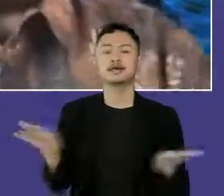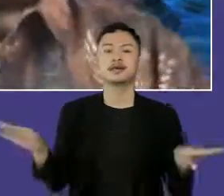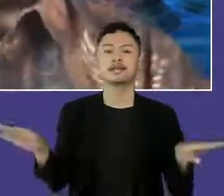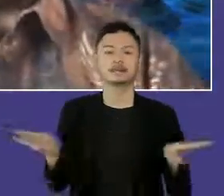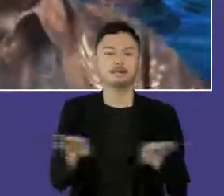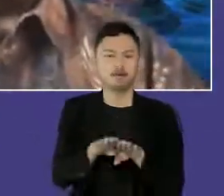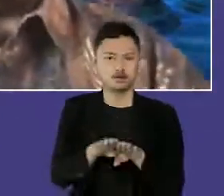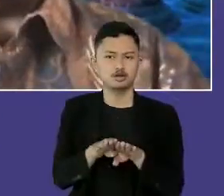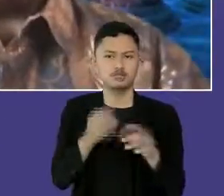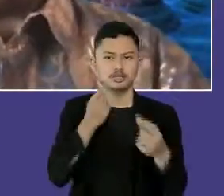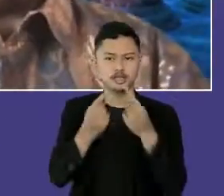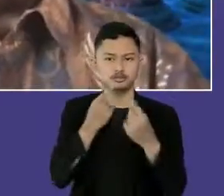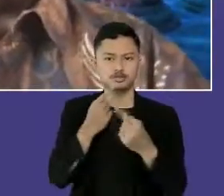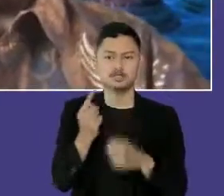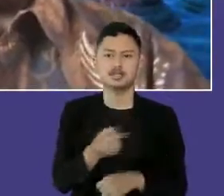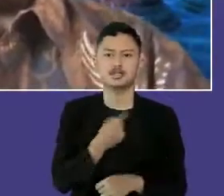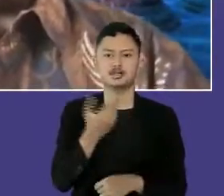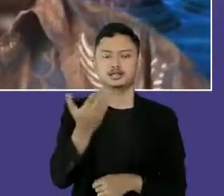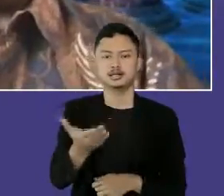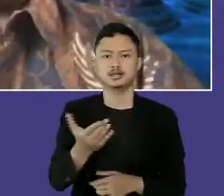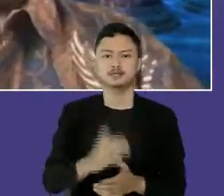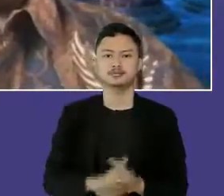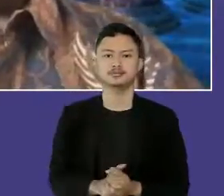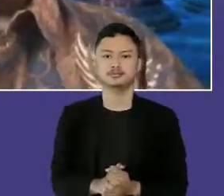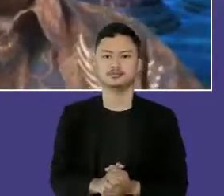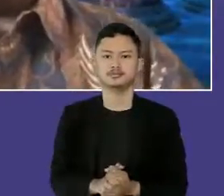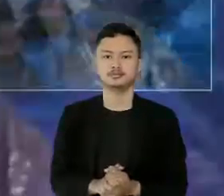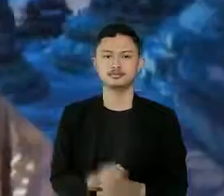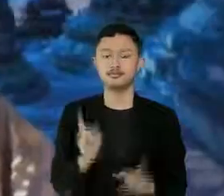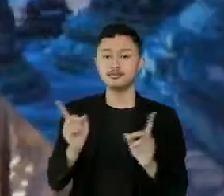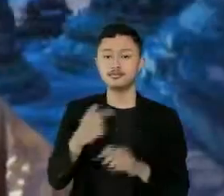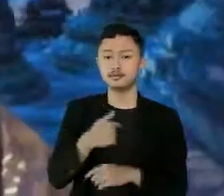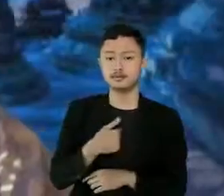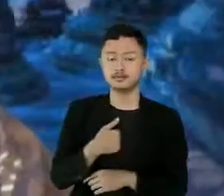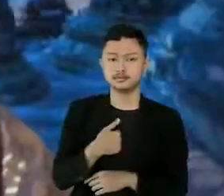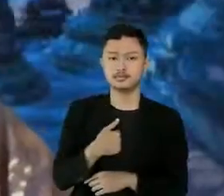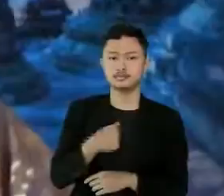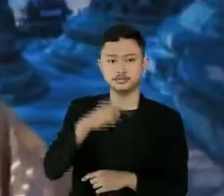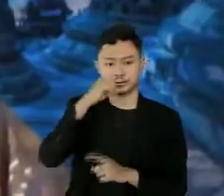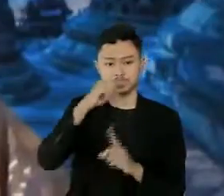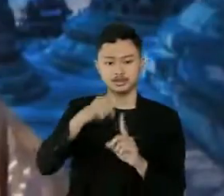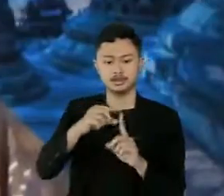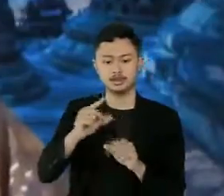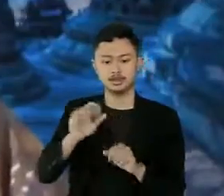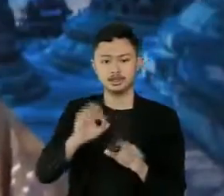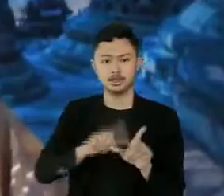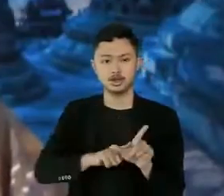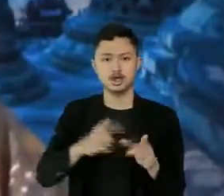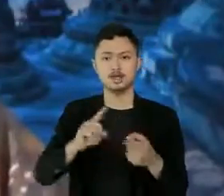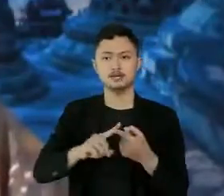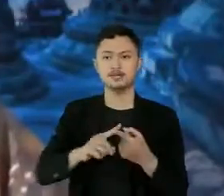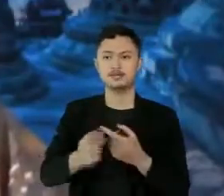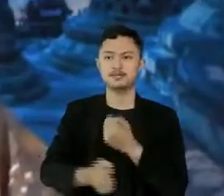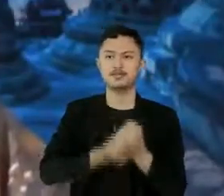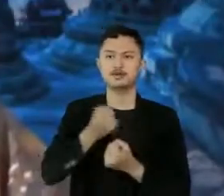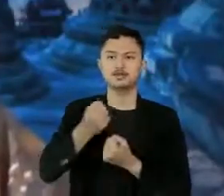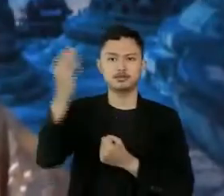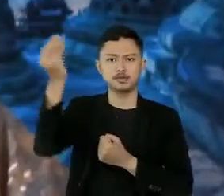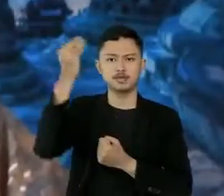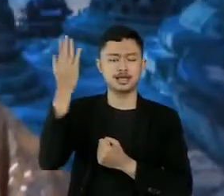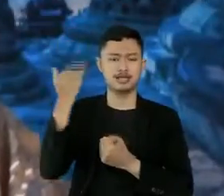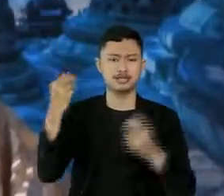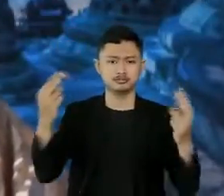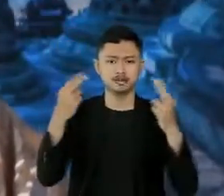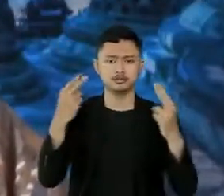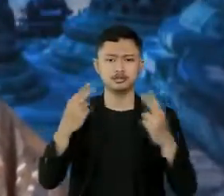menutup dari bincang-bincang kita. Silakan Pak Riyadi. Kalau pesan saya Pak Troy dan juga teman-teman pelaku usaha pariwisata yang mungkin